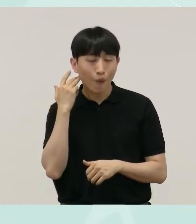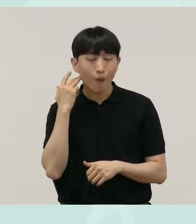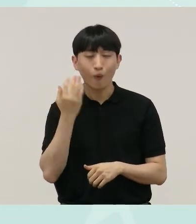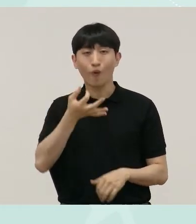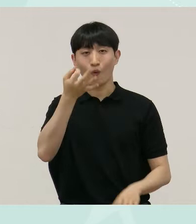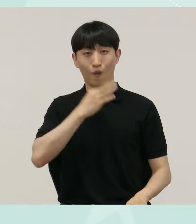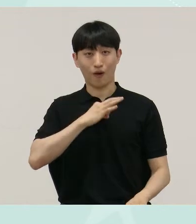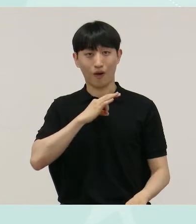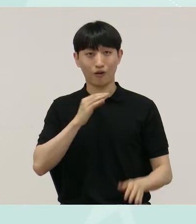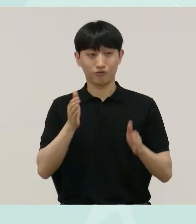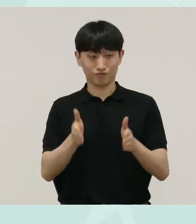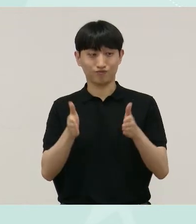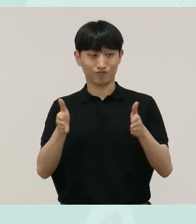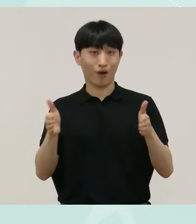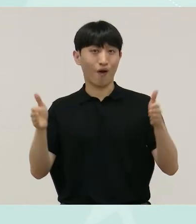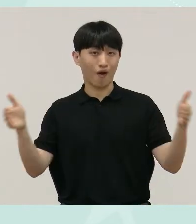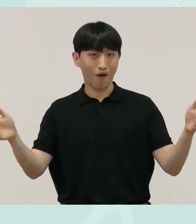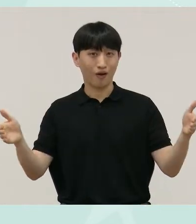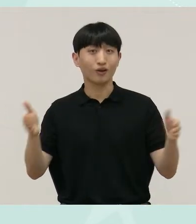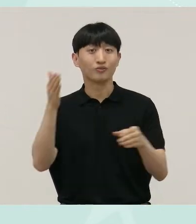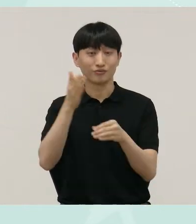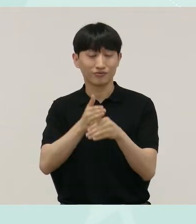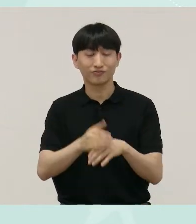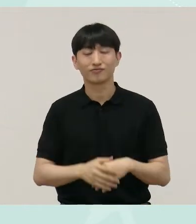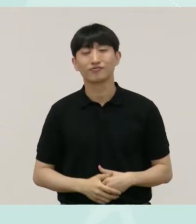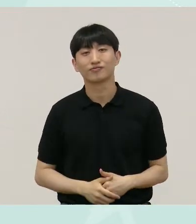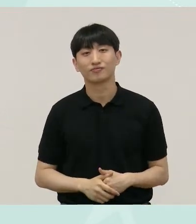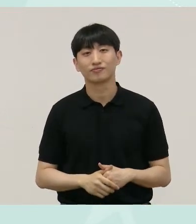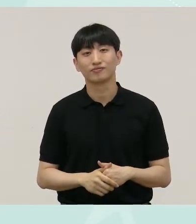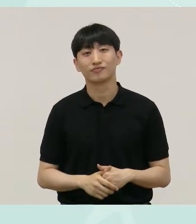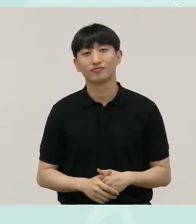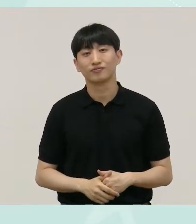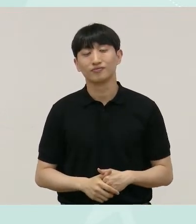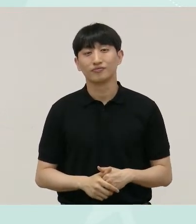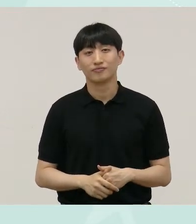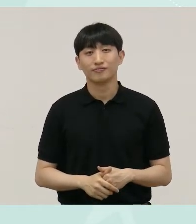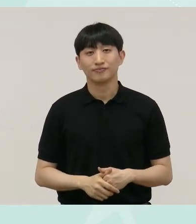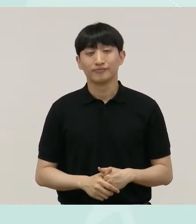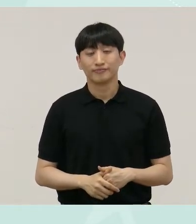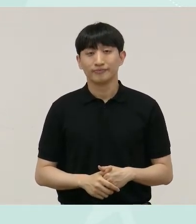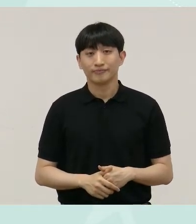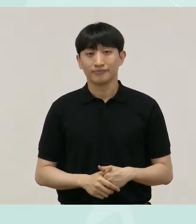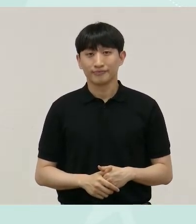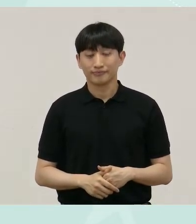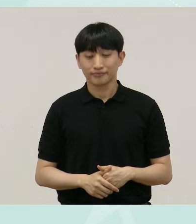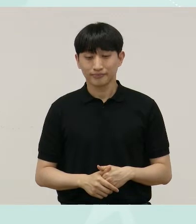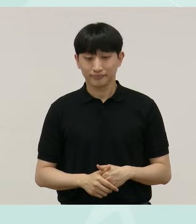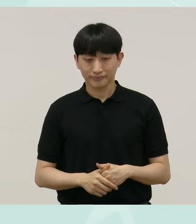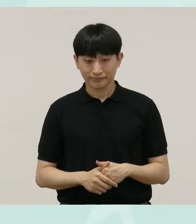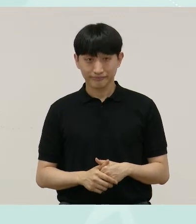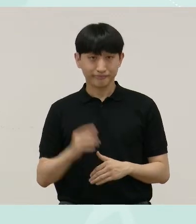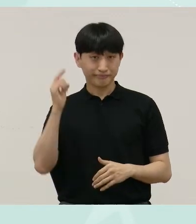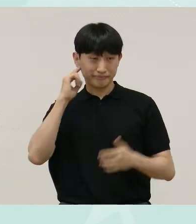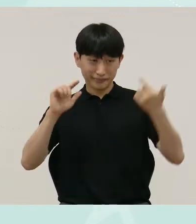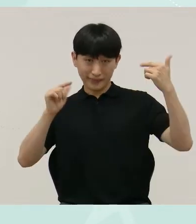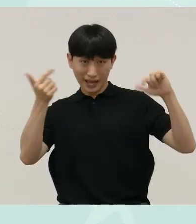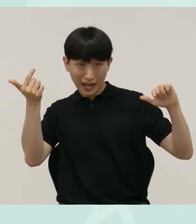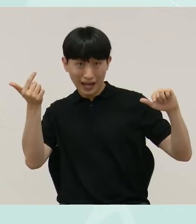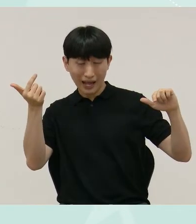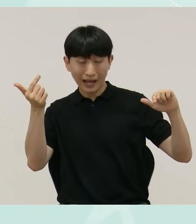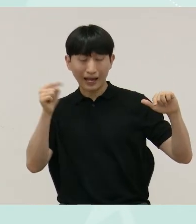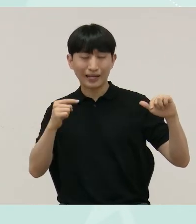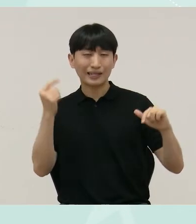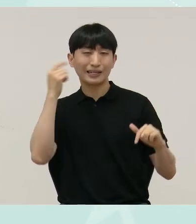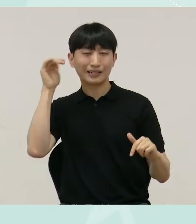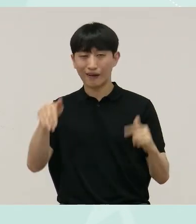되고 있는데요. 매우 확대가 많이 되고 있죠. 자, 그럼 저는 먼저 이 비대칭성 난청과 일측성 난청을 살짝